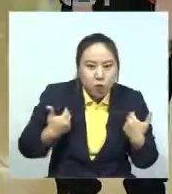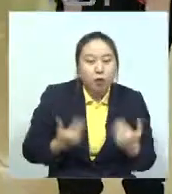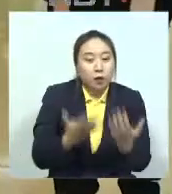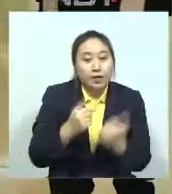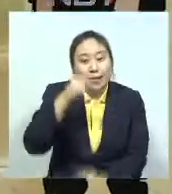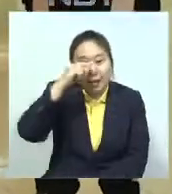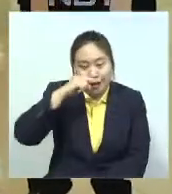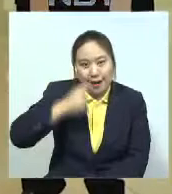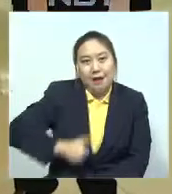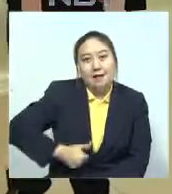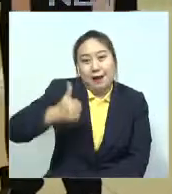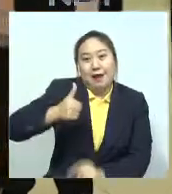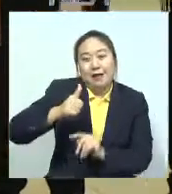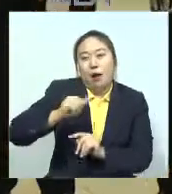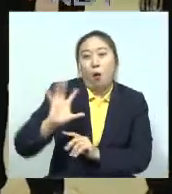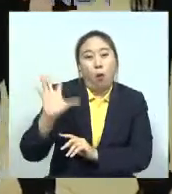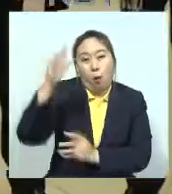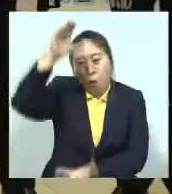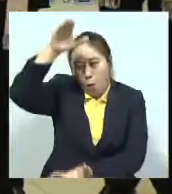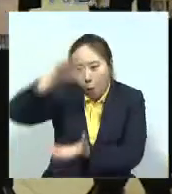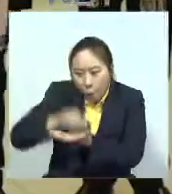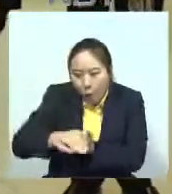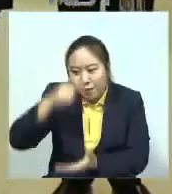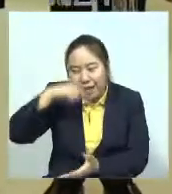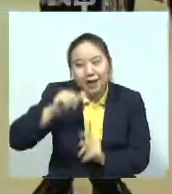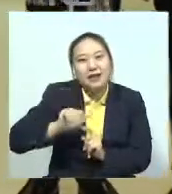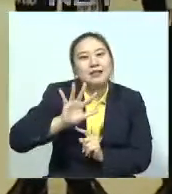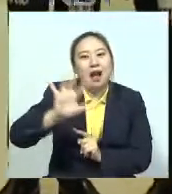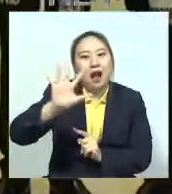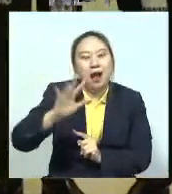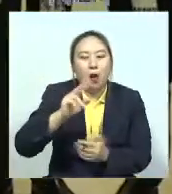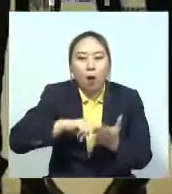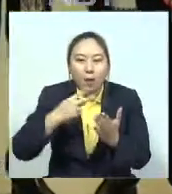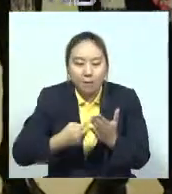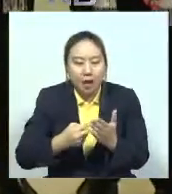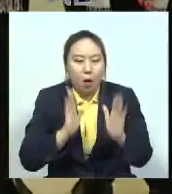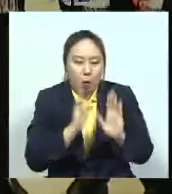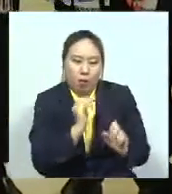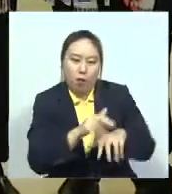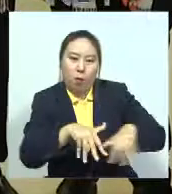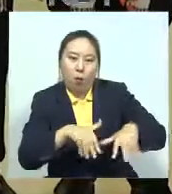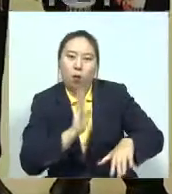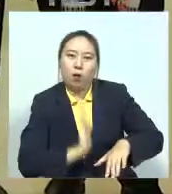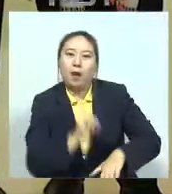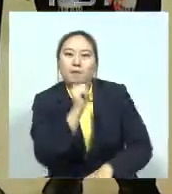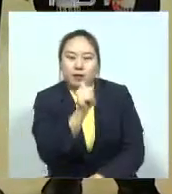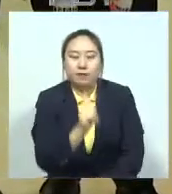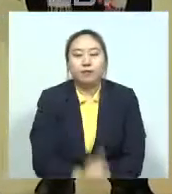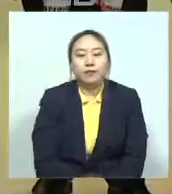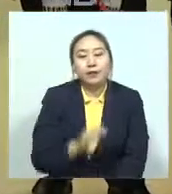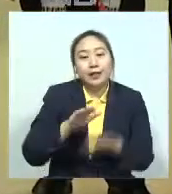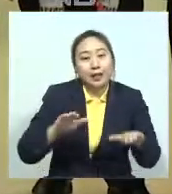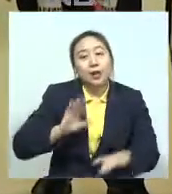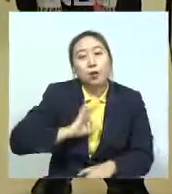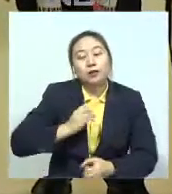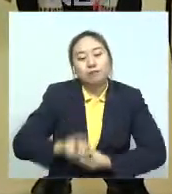ที่ประเทศไทยได้อันดับ5ก็สะท้อนให้เห็นว่าประเทศมีบุคลากรที่มีศักยภาพเดี๋ยวไปฟังความรู้สึกของน้องๆกัน